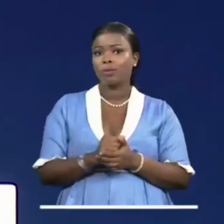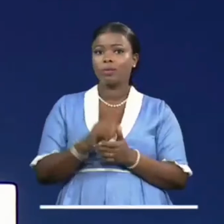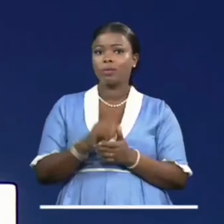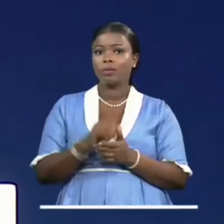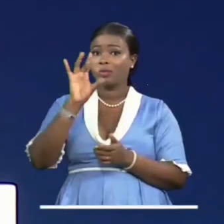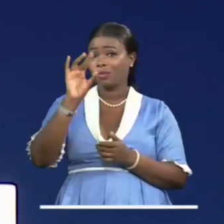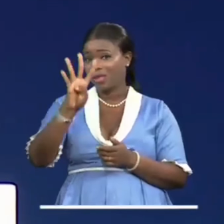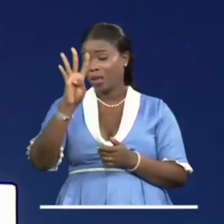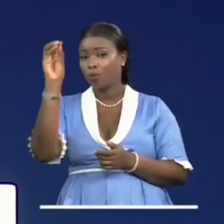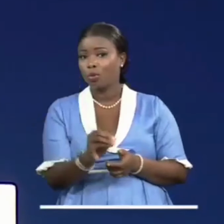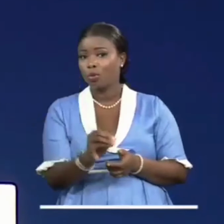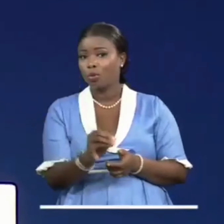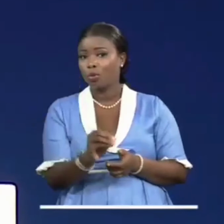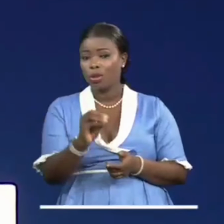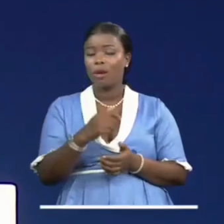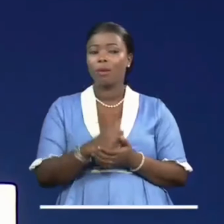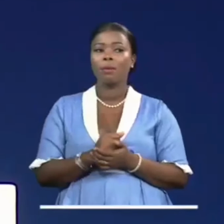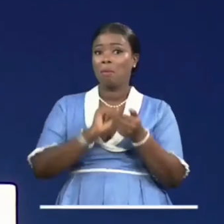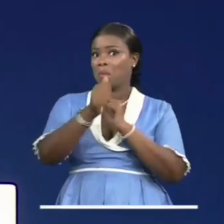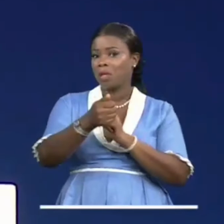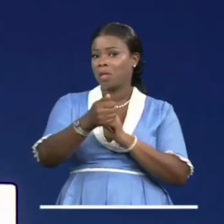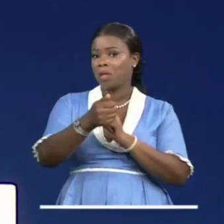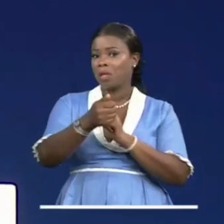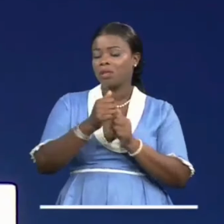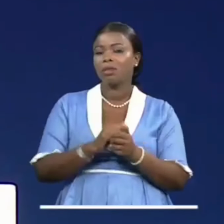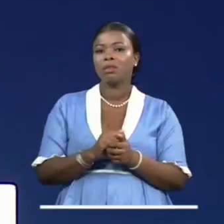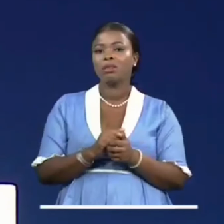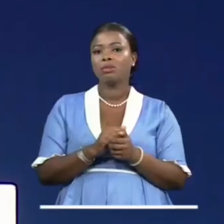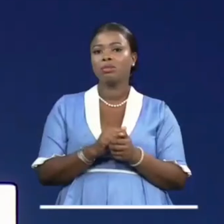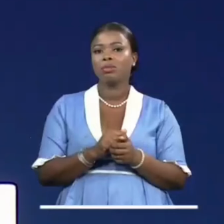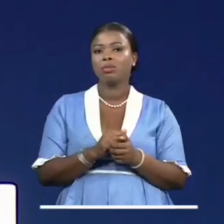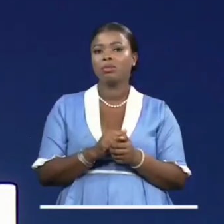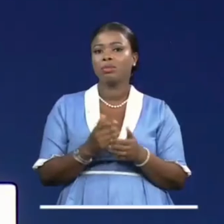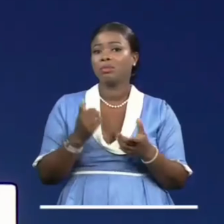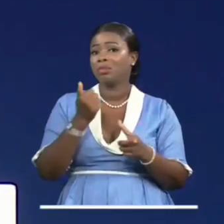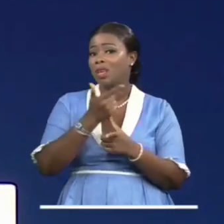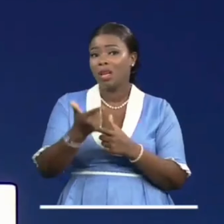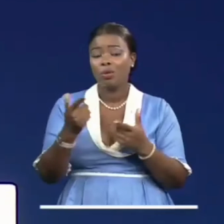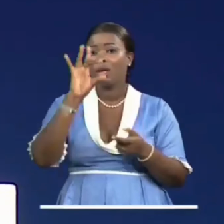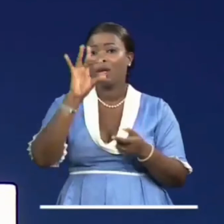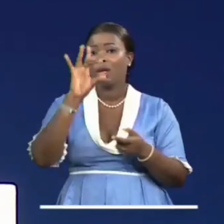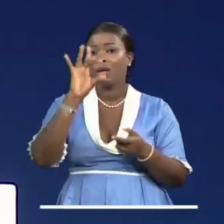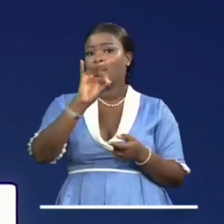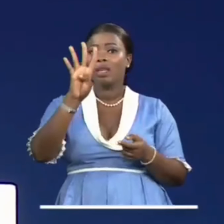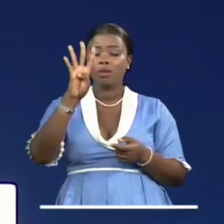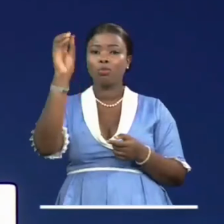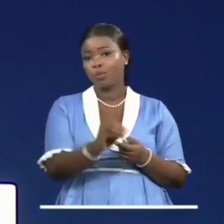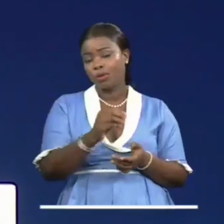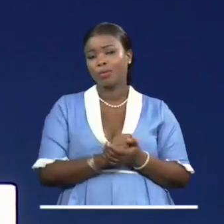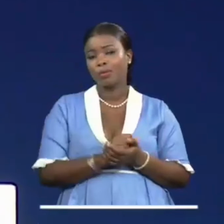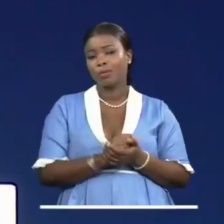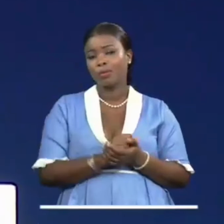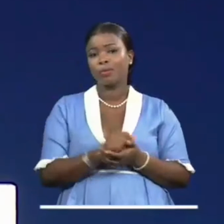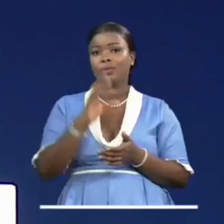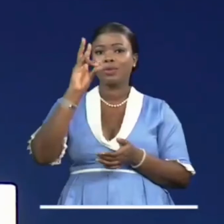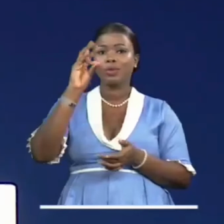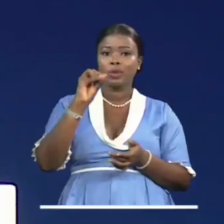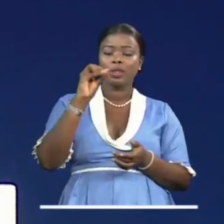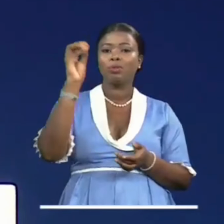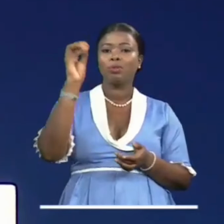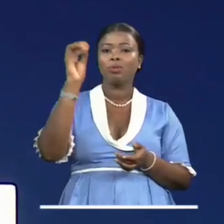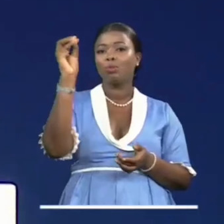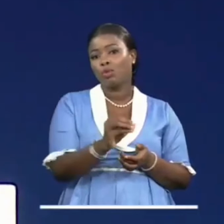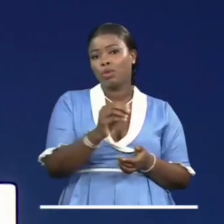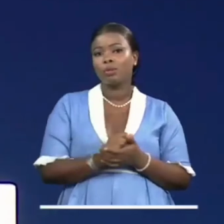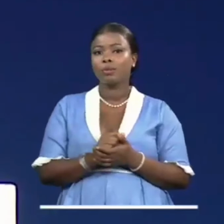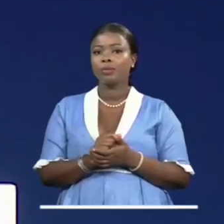d'ailleurs avec vraiment les premières estimations de l'audit donc de 84 % on devrait passer vers 70 % à l'horizon